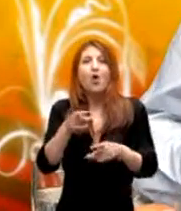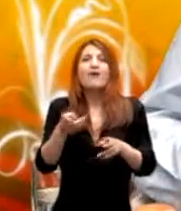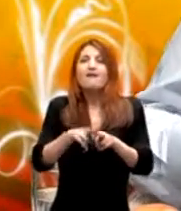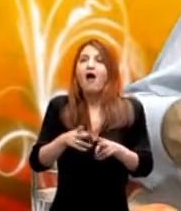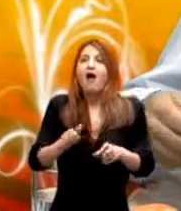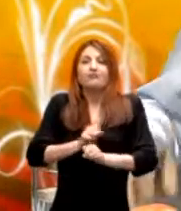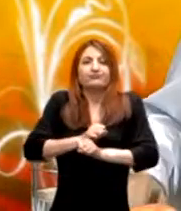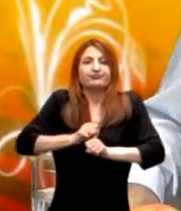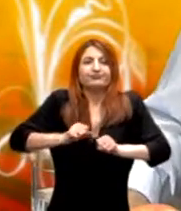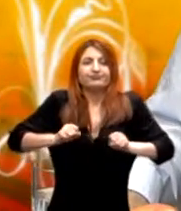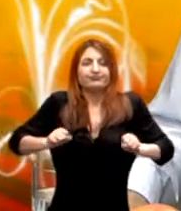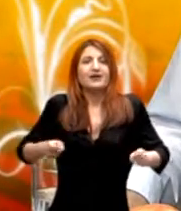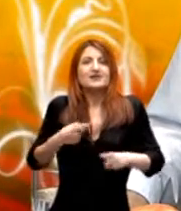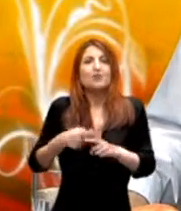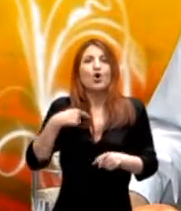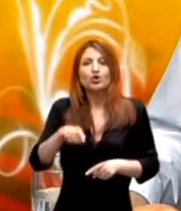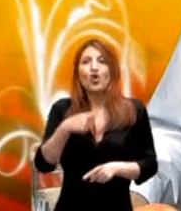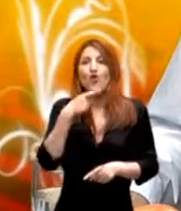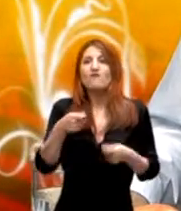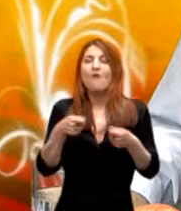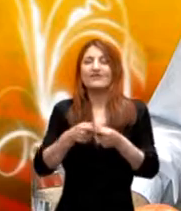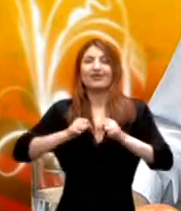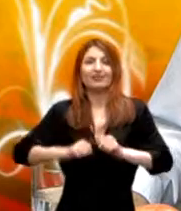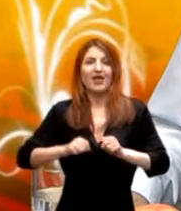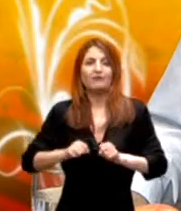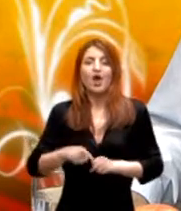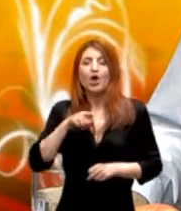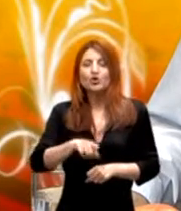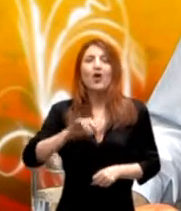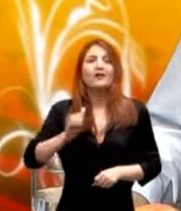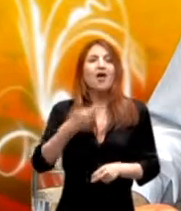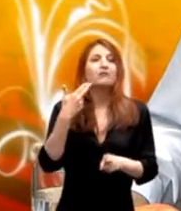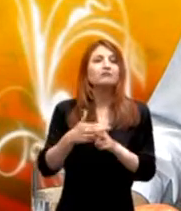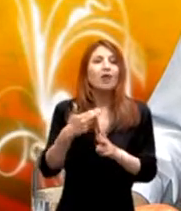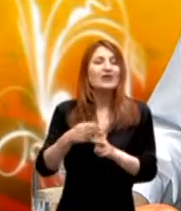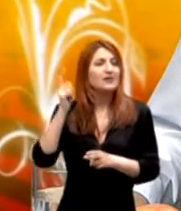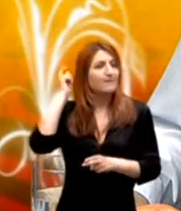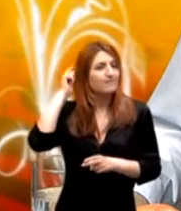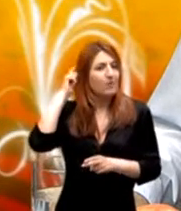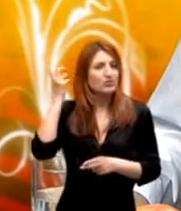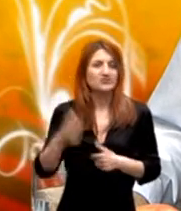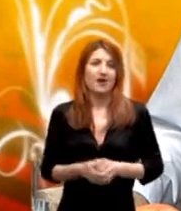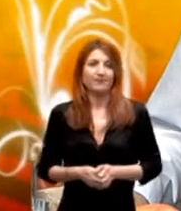debljini. I zato govorimo o toj debljini. Znači, to je bolest mozga. Ali kad govorimo već o toj